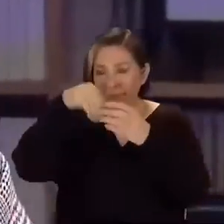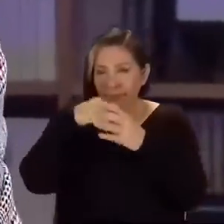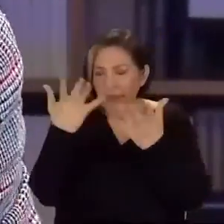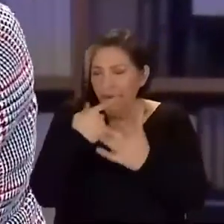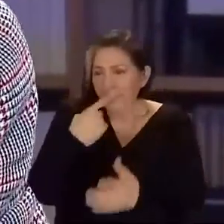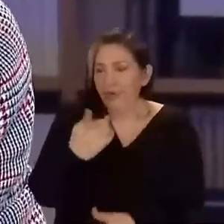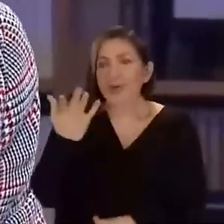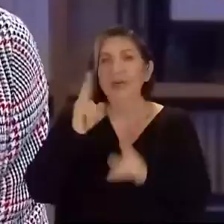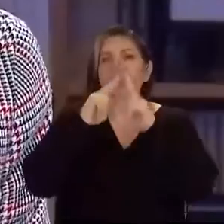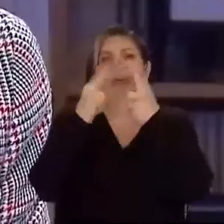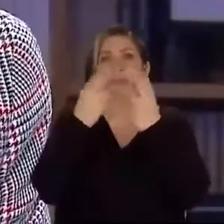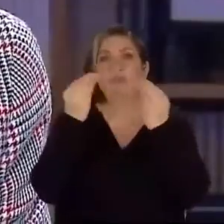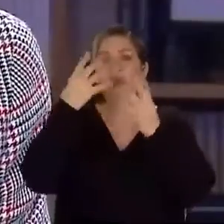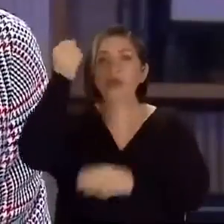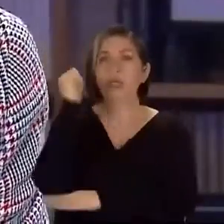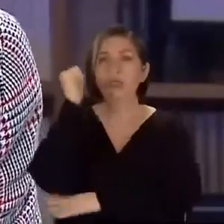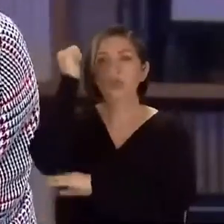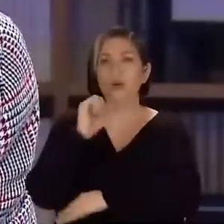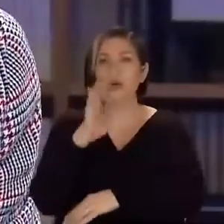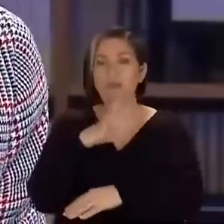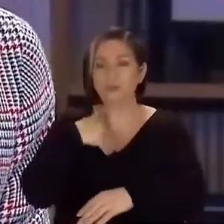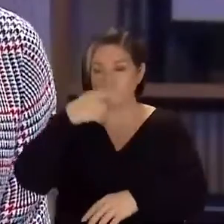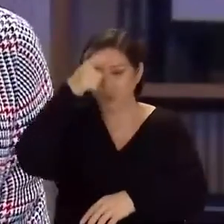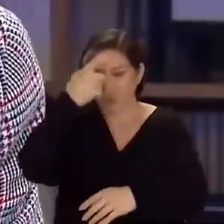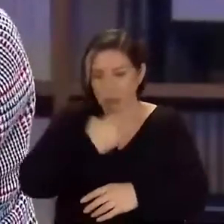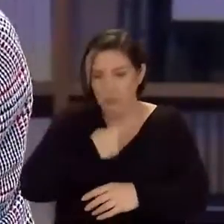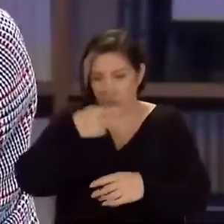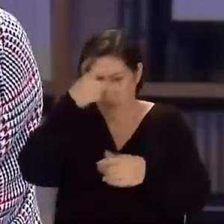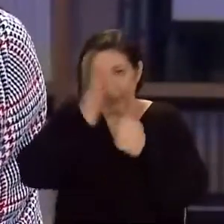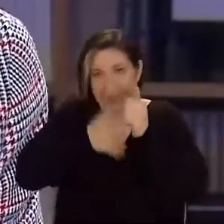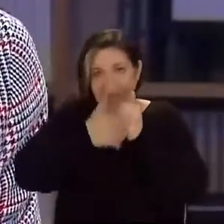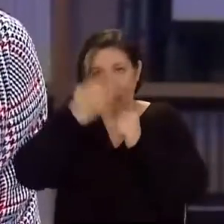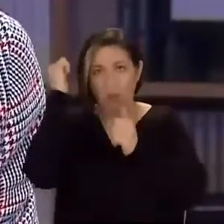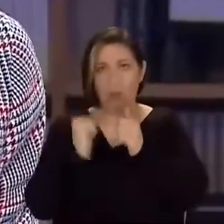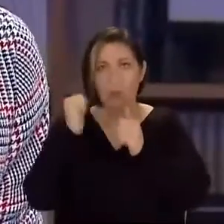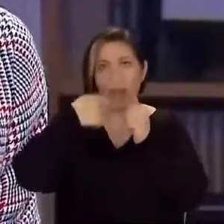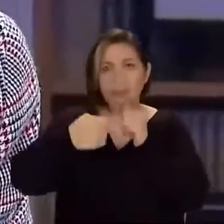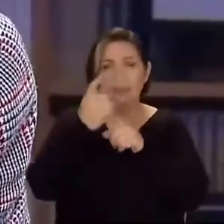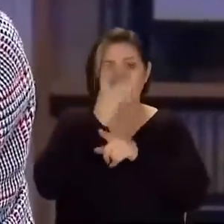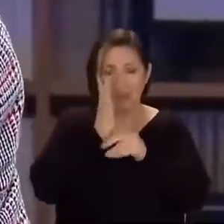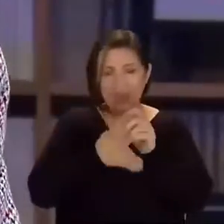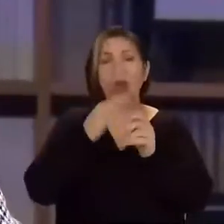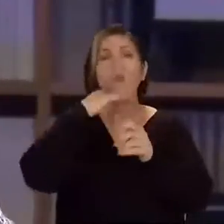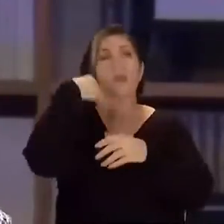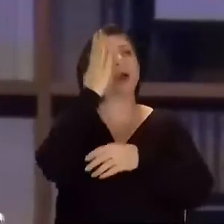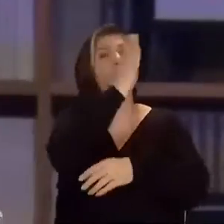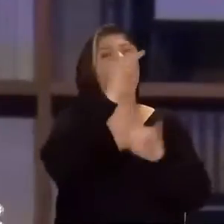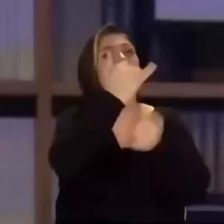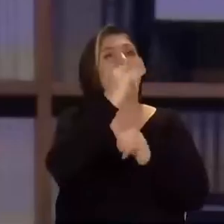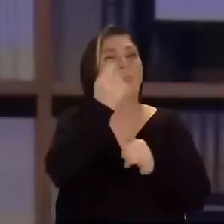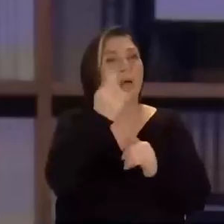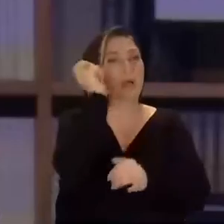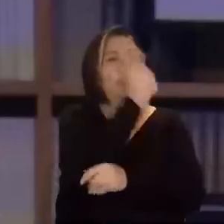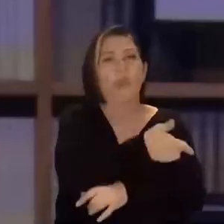ne diyeceğiz mesela, işte dünyada bir sürü kazinolar var. Bizim vatandaşlarımız ülkemizde yasak. Yurt dışına bununla eğlenmeye gidiyor. Orada götürüyor